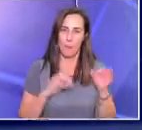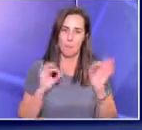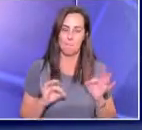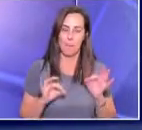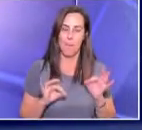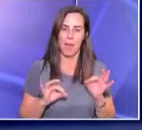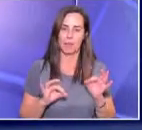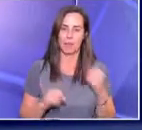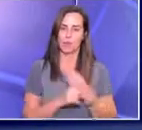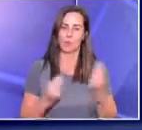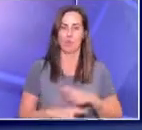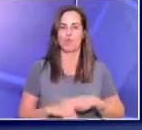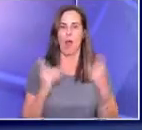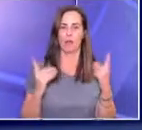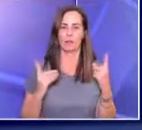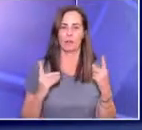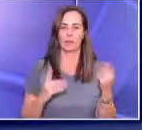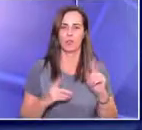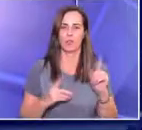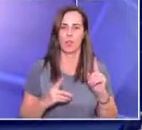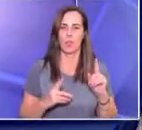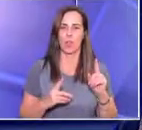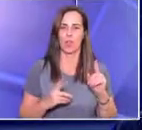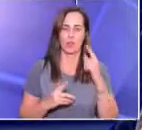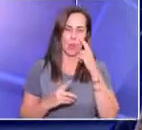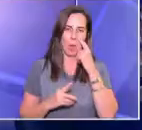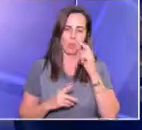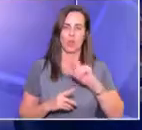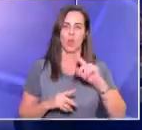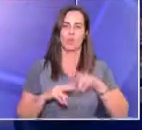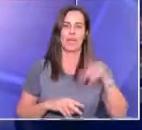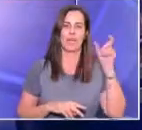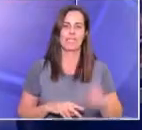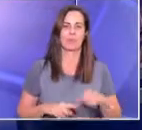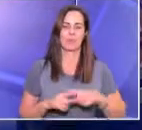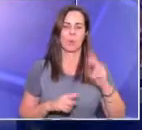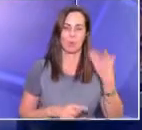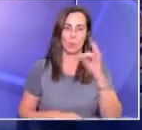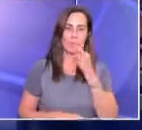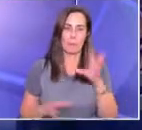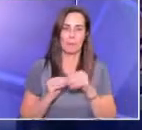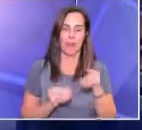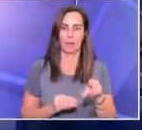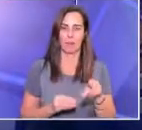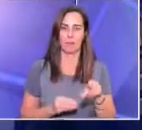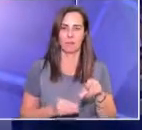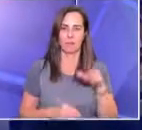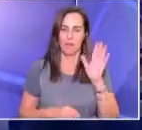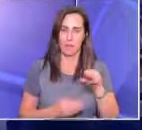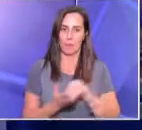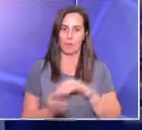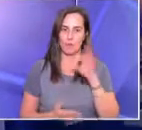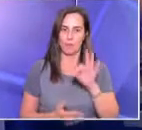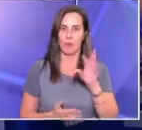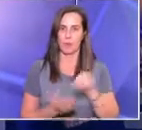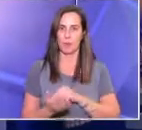ובאמת לעורר משהו אחר, שלא נהיה יותר אזרחים שהם... היו עוד חבר'ה צעירים שרצו איתך, בתוך העיר, גם ברשימה